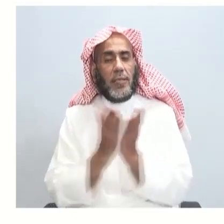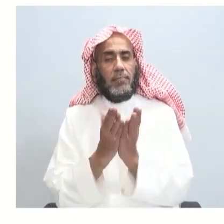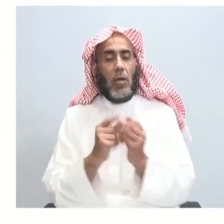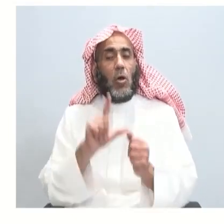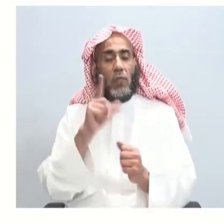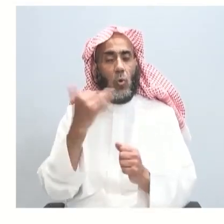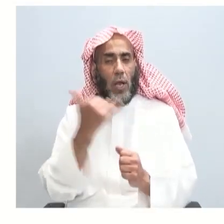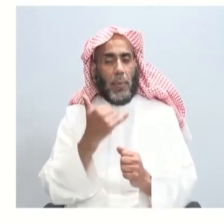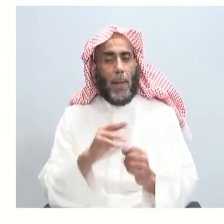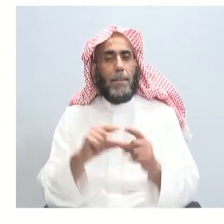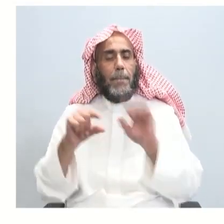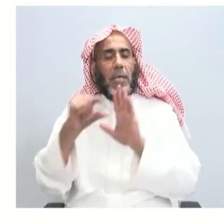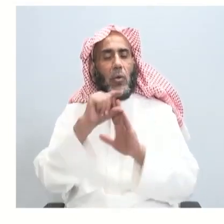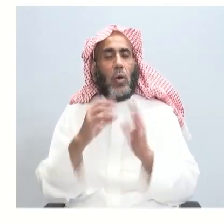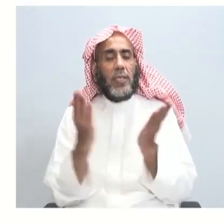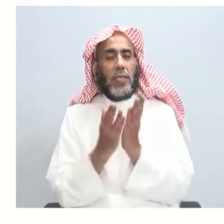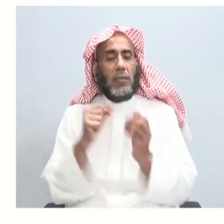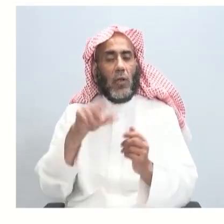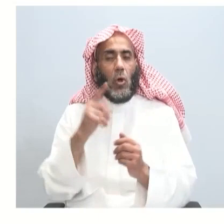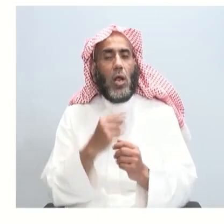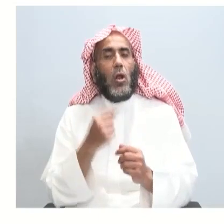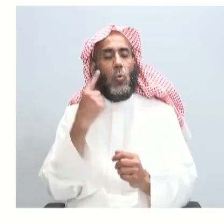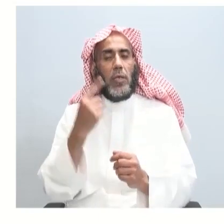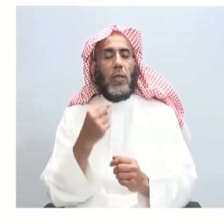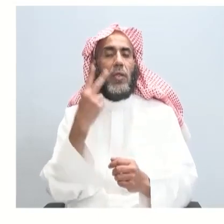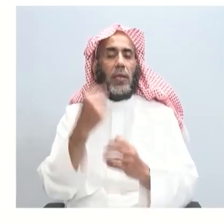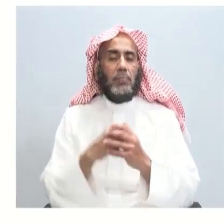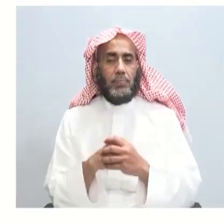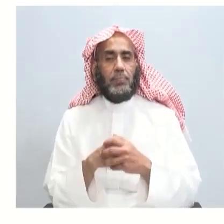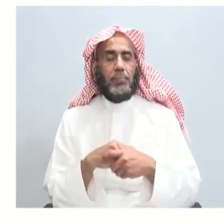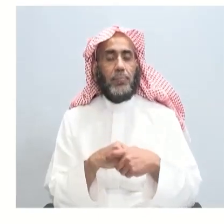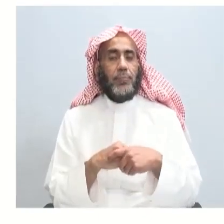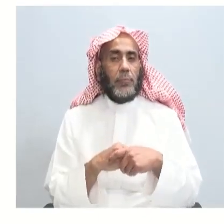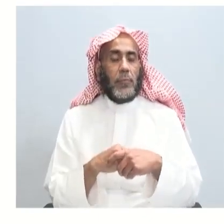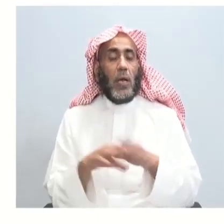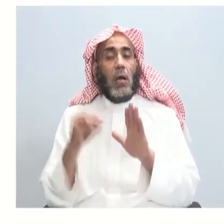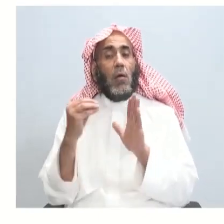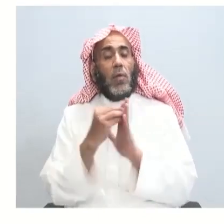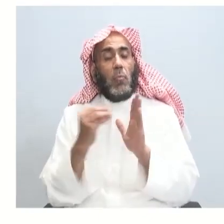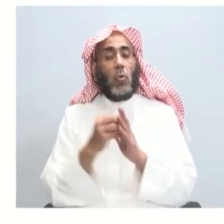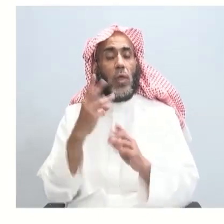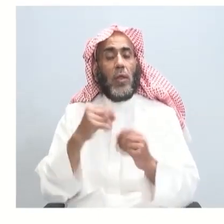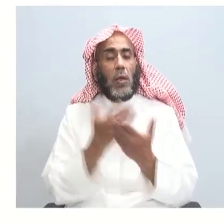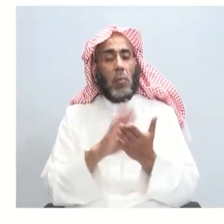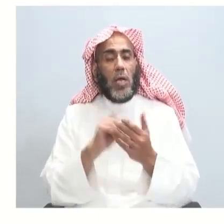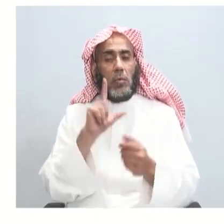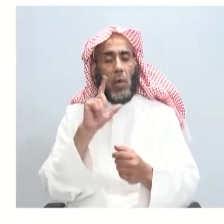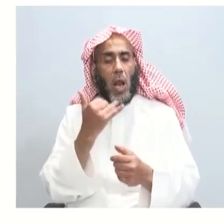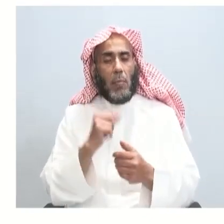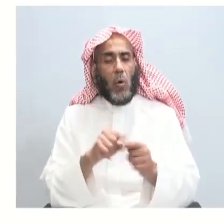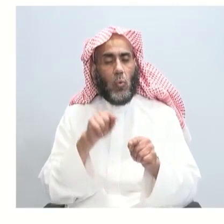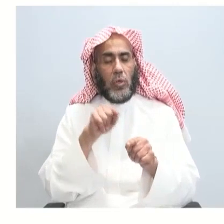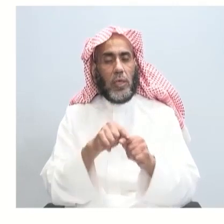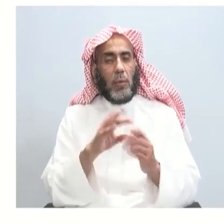في اللغه العربيه بعنوان دراسات في اللغه العربيه الوحده الثانيه في الموضوع الثالث المعاجم العربيه وصلنا